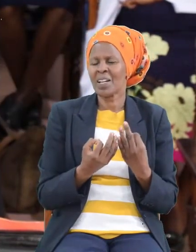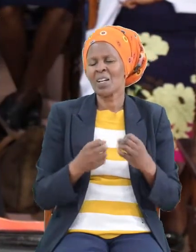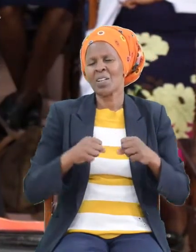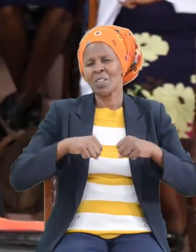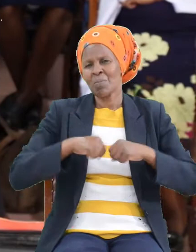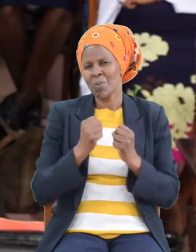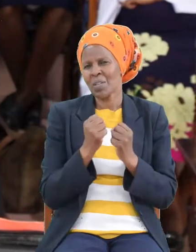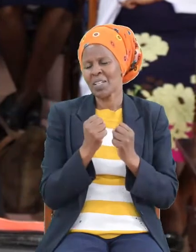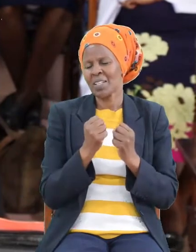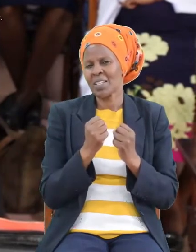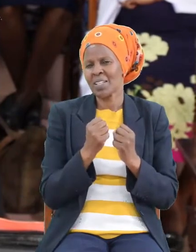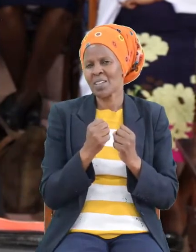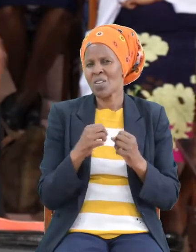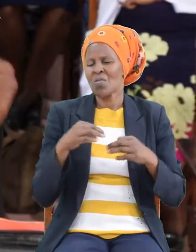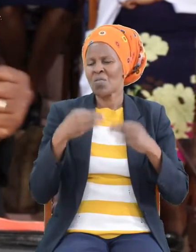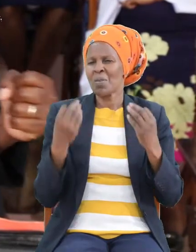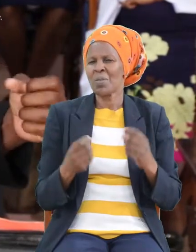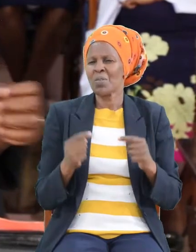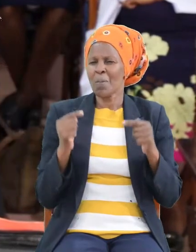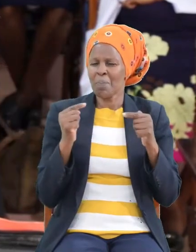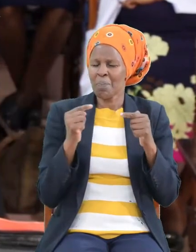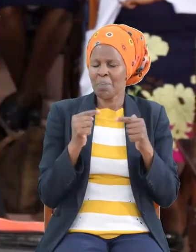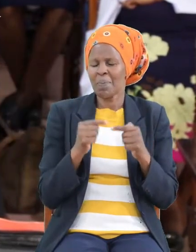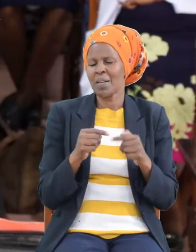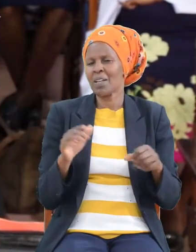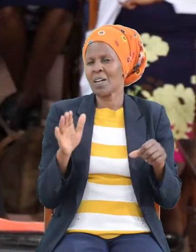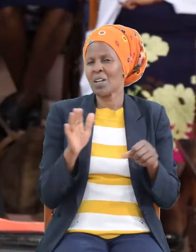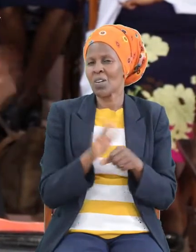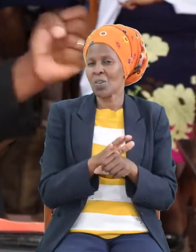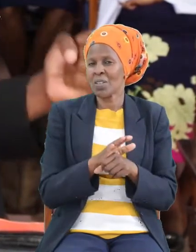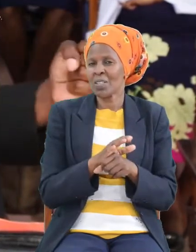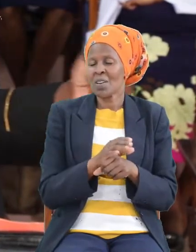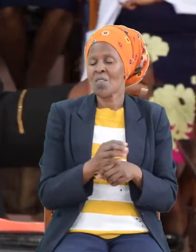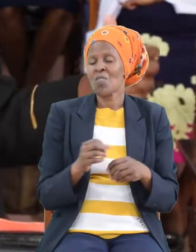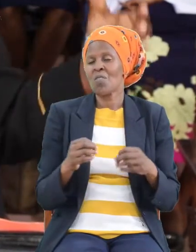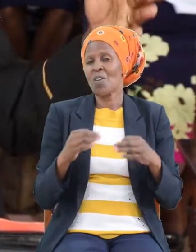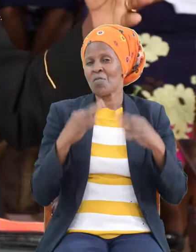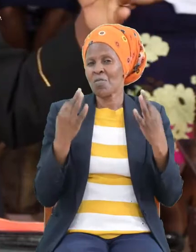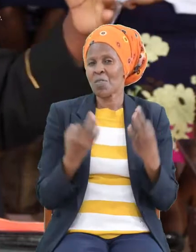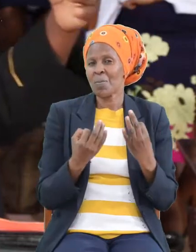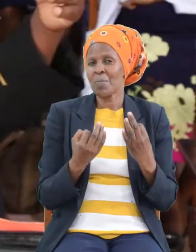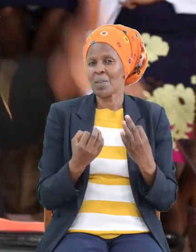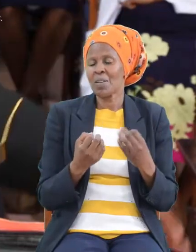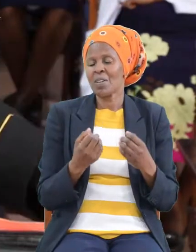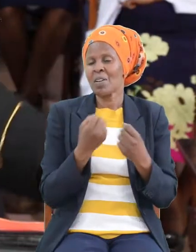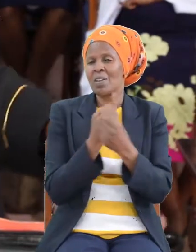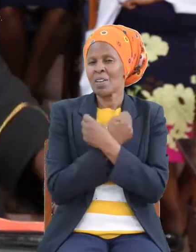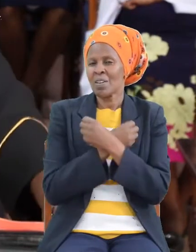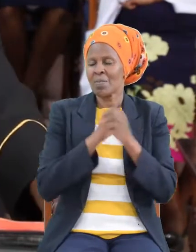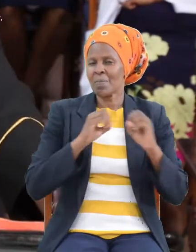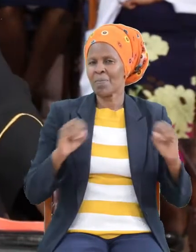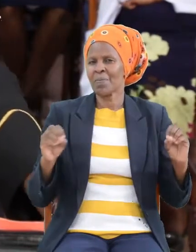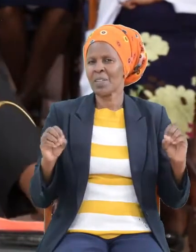Familia ziko na uchungu sana. Familia ambacho hakuna upendo na wanaishi katika hali ngumu sana